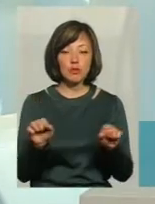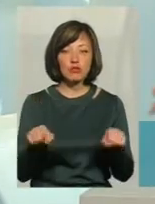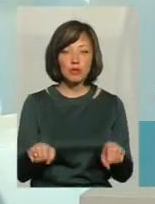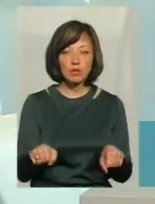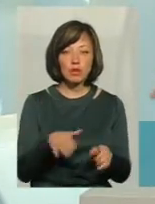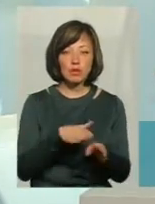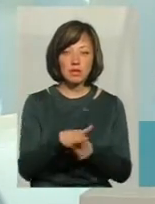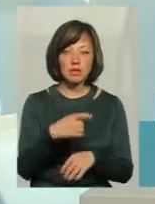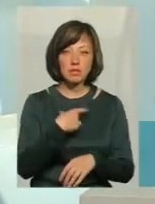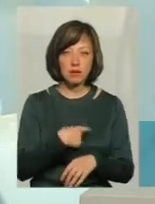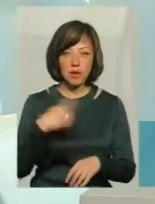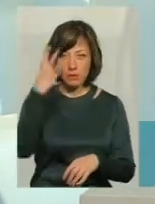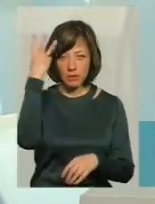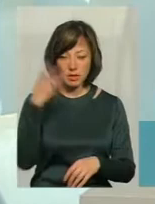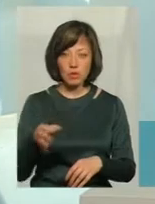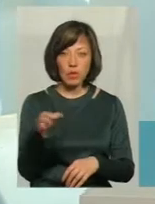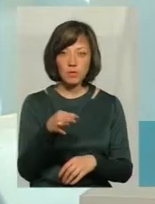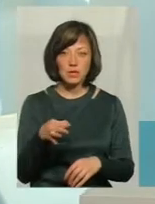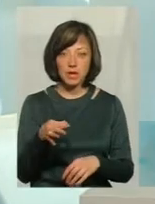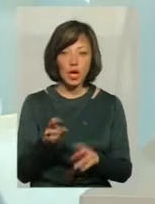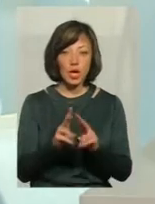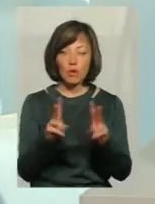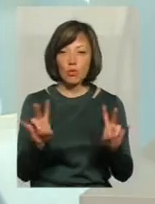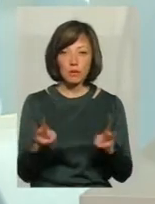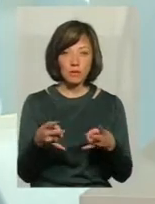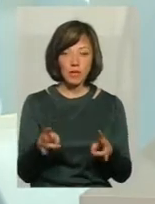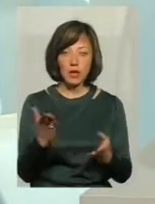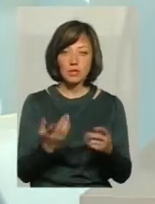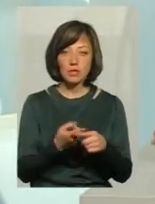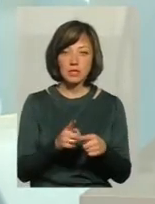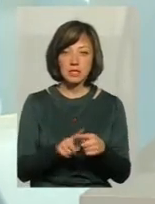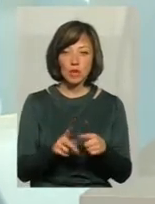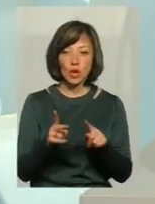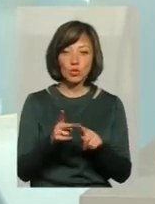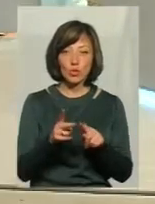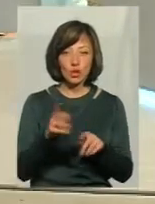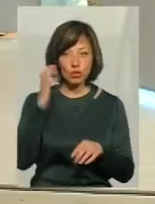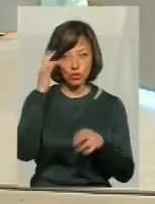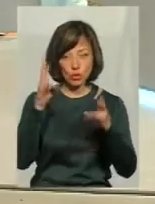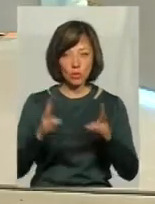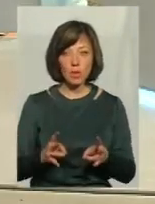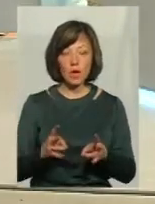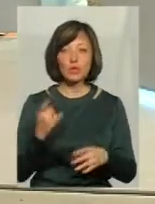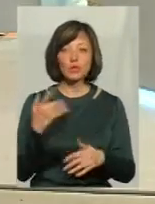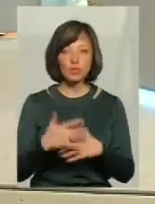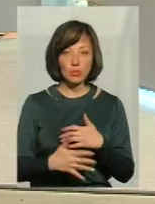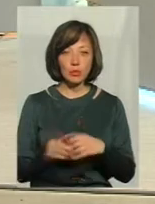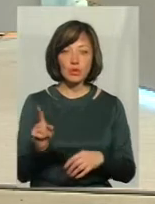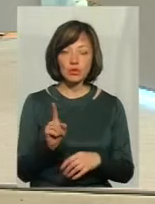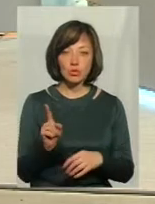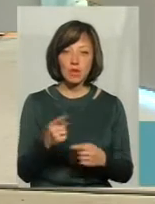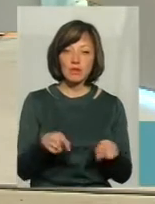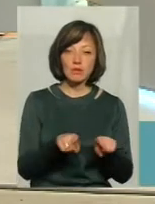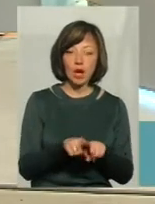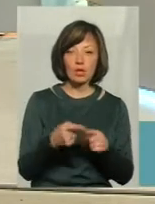можливості для реалізації себе в Хмельницькій області. Тобто воно нікому не буде потрібно, якщо це буде другий Чорнобиль, так? Тобто зрозуміло, що. І так